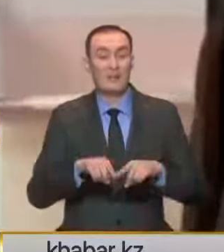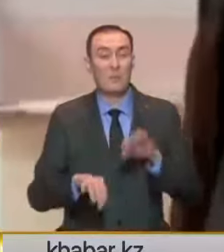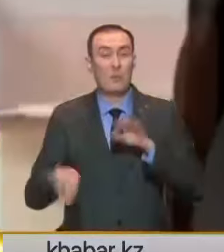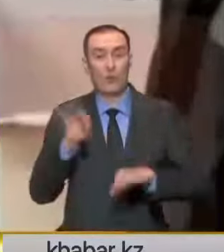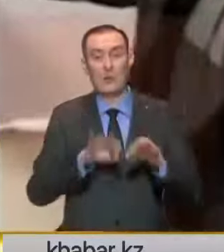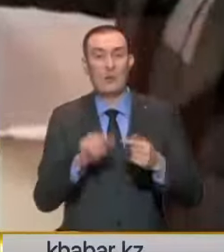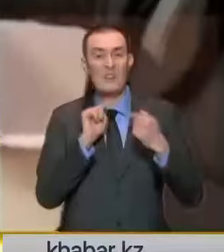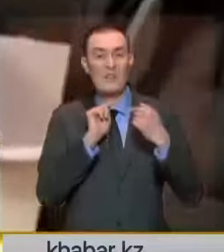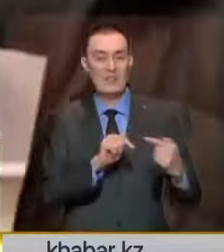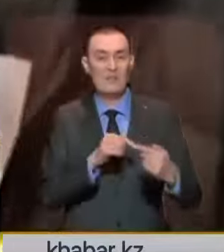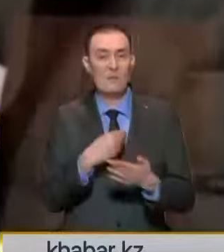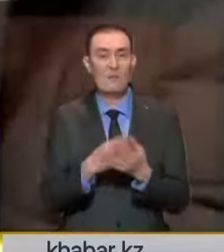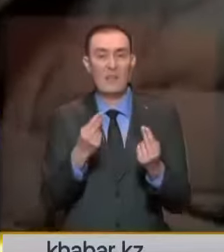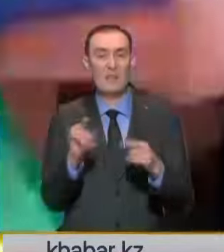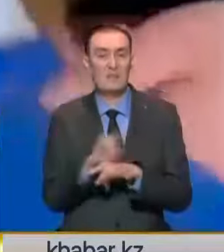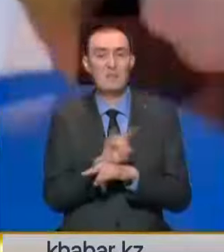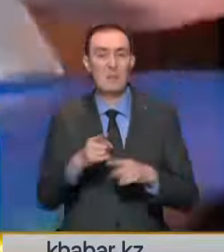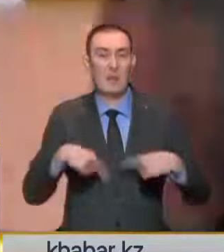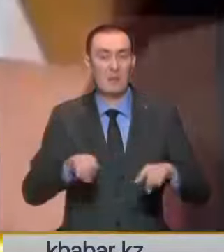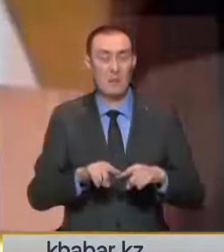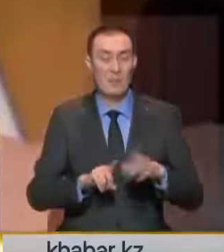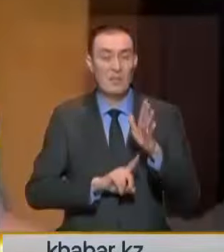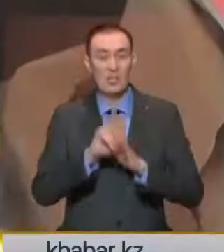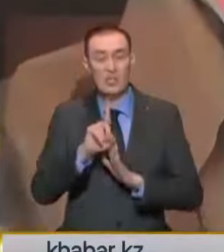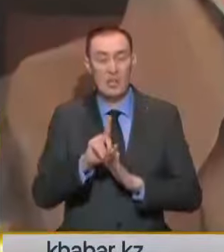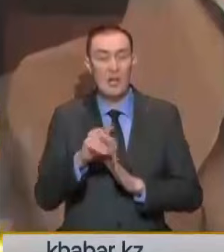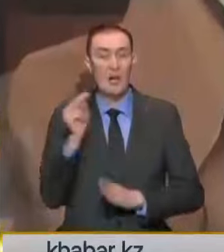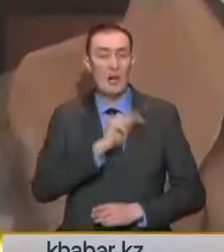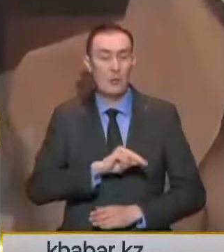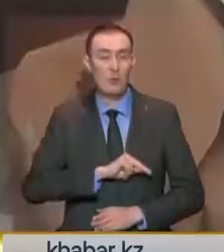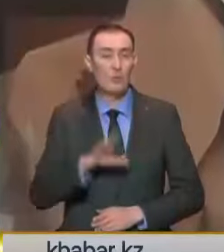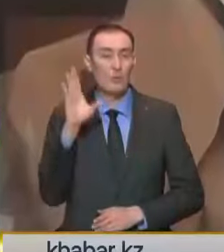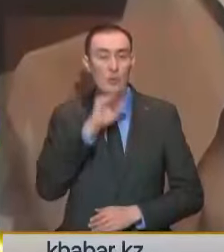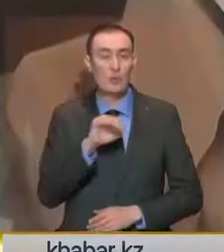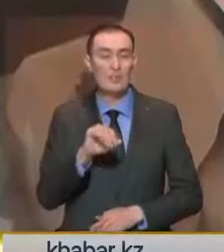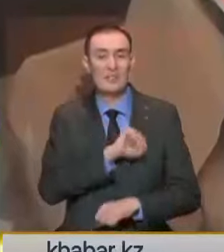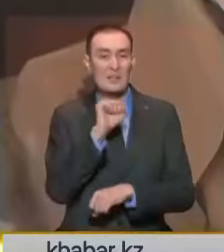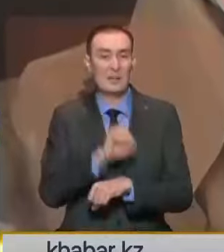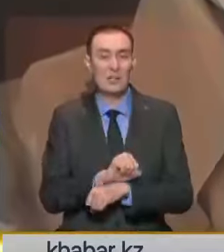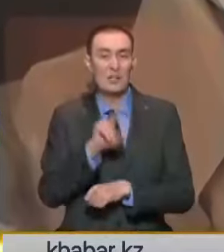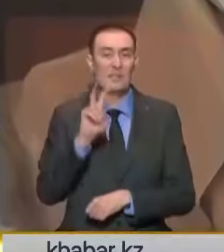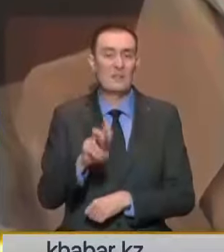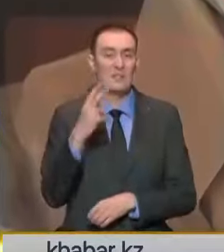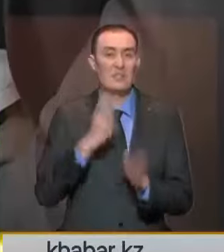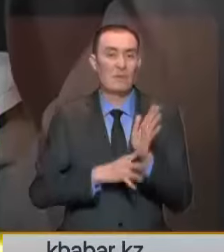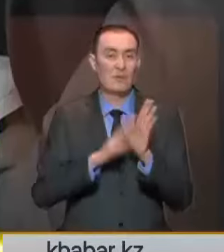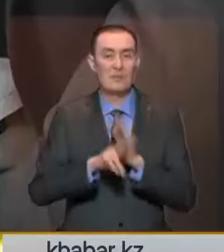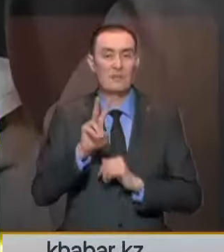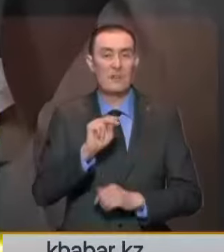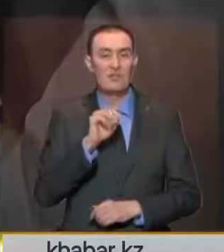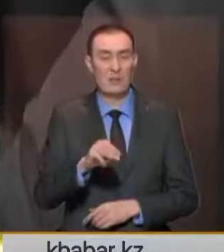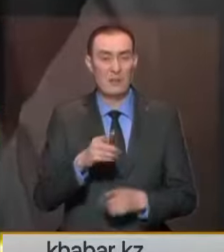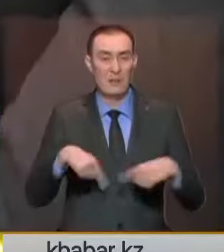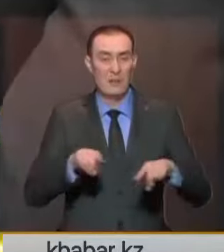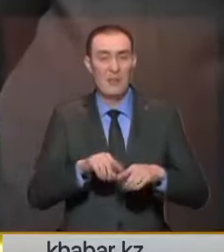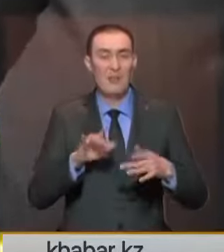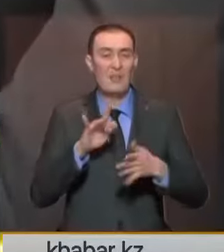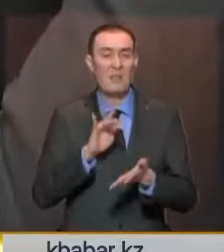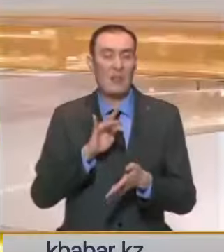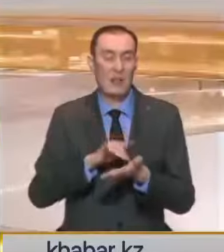спецпроект «Противодействие финансовым пирамидам». С начала его работы удалось закрыть 292 чата в WhatsApp, Telegram